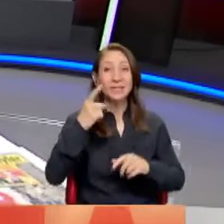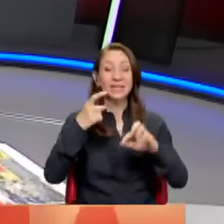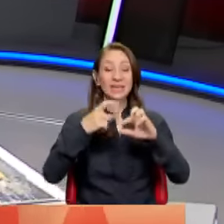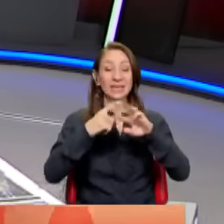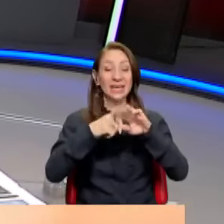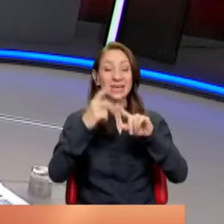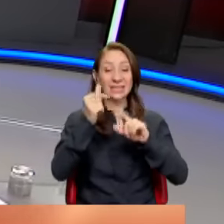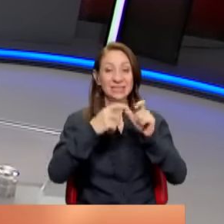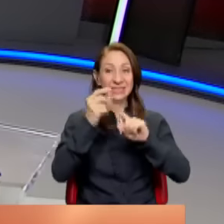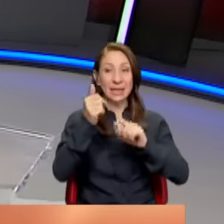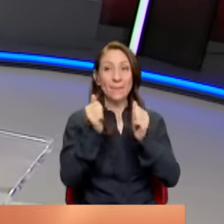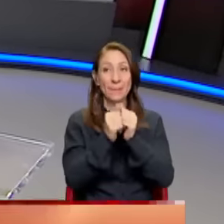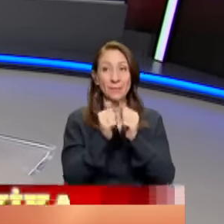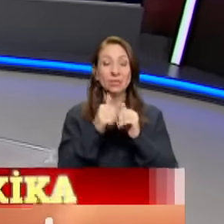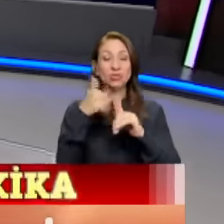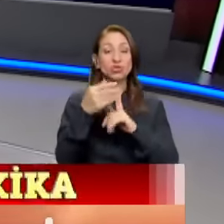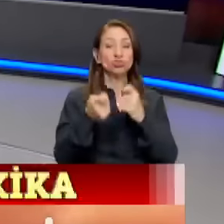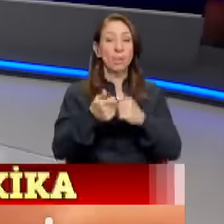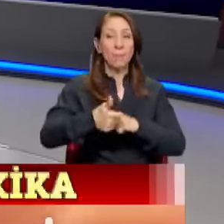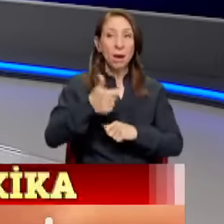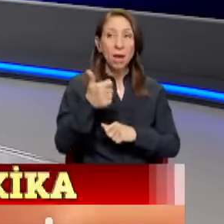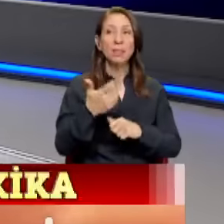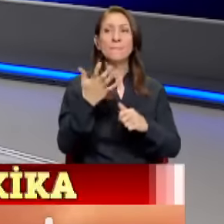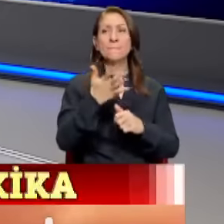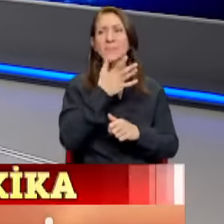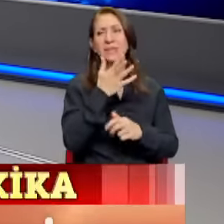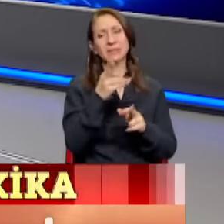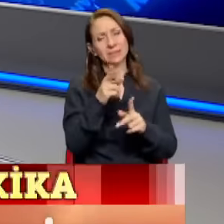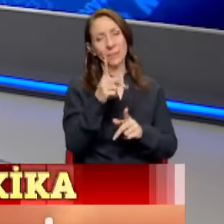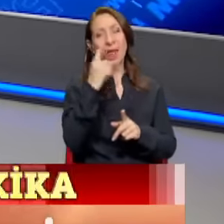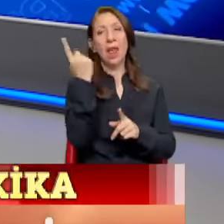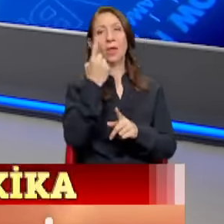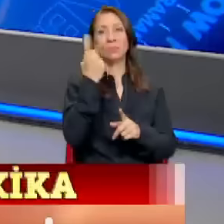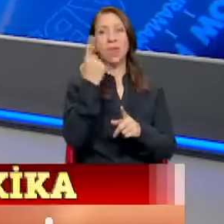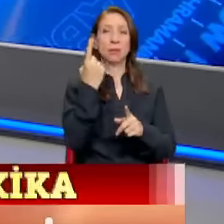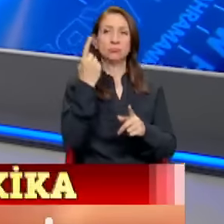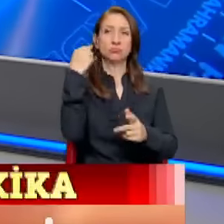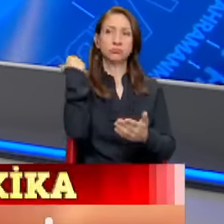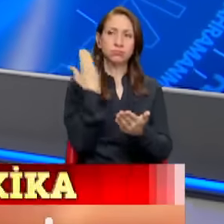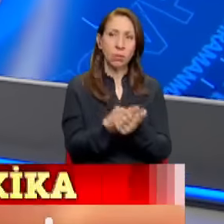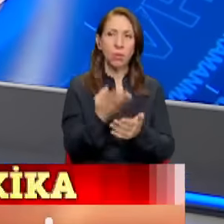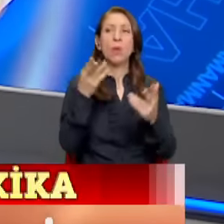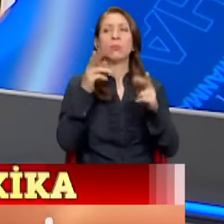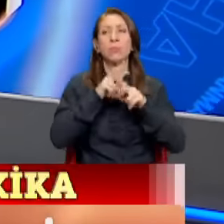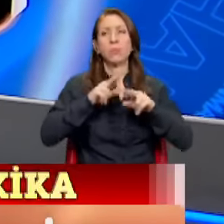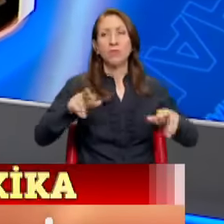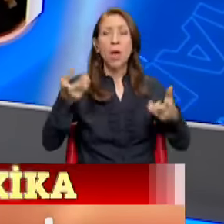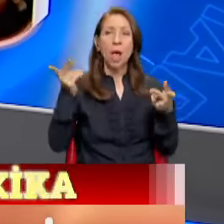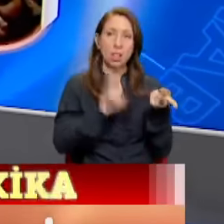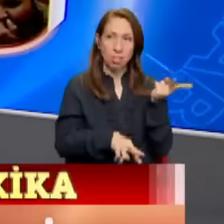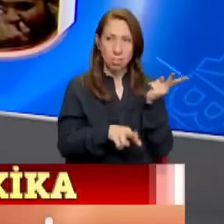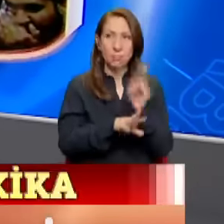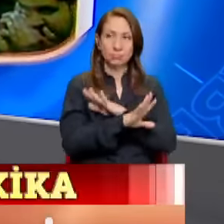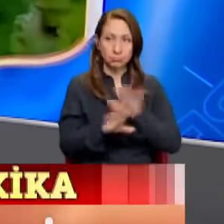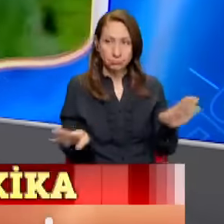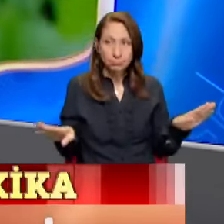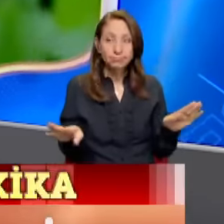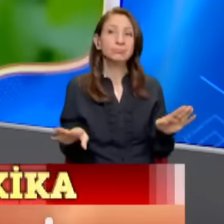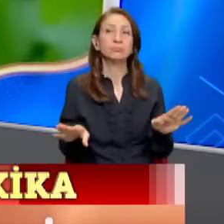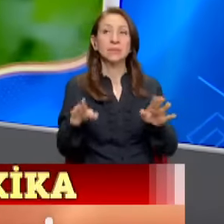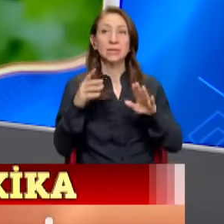reisi beraberindekiler Dışişleri Bakanı bildiğiniz üzere bir helikopter kazası geçirmişlerdi ve bu helikopter kazasında da